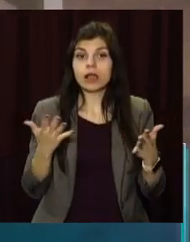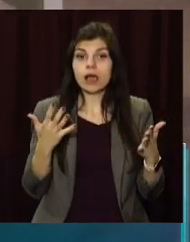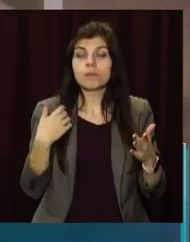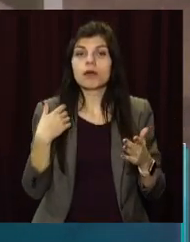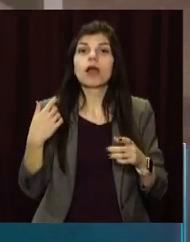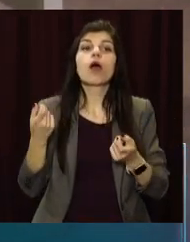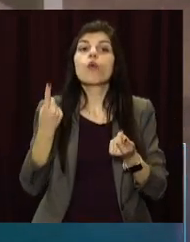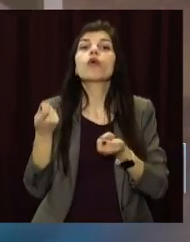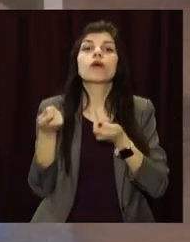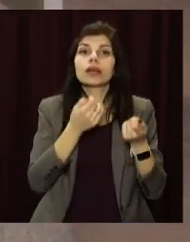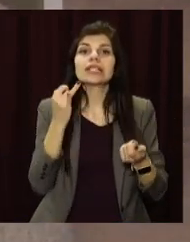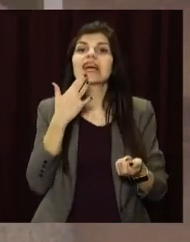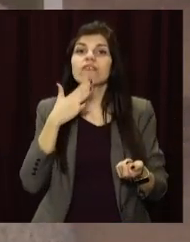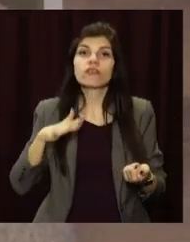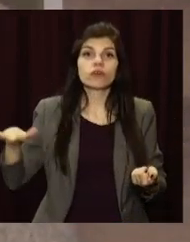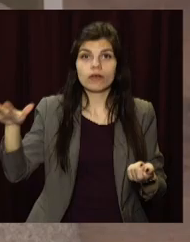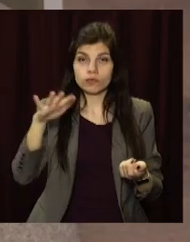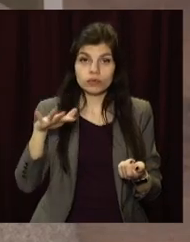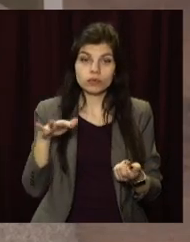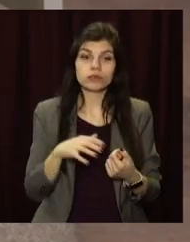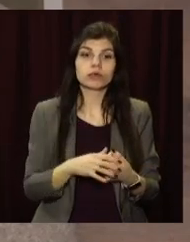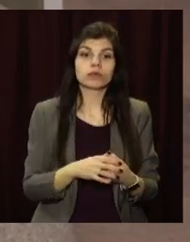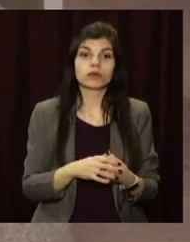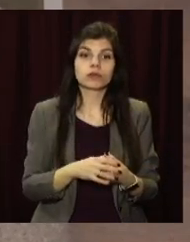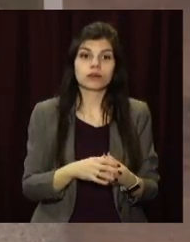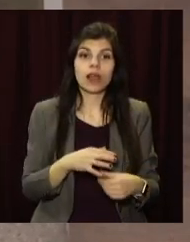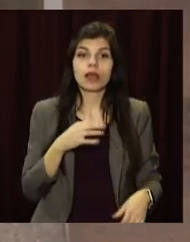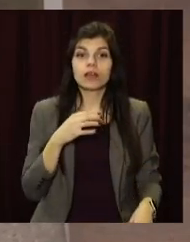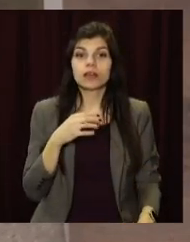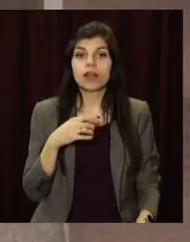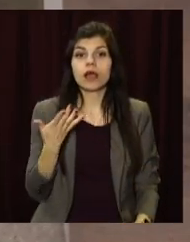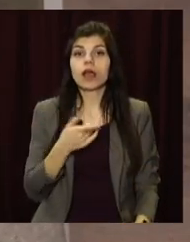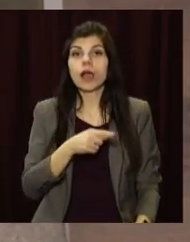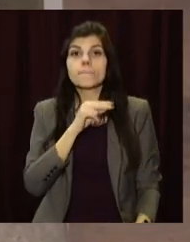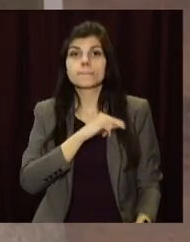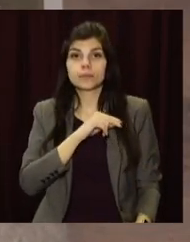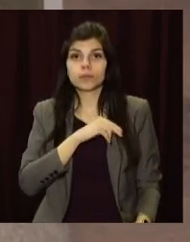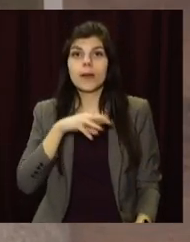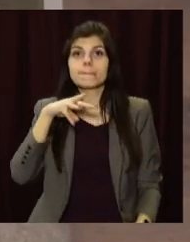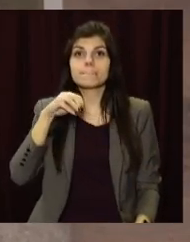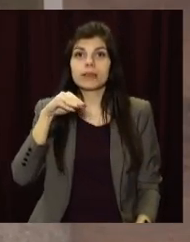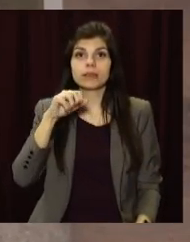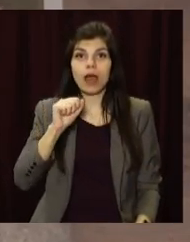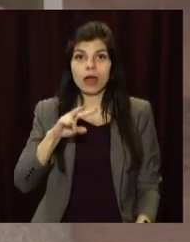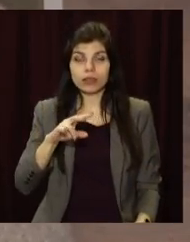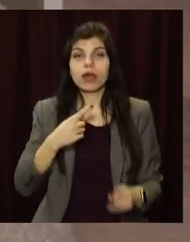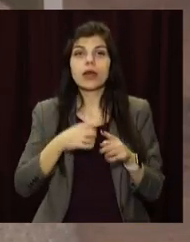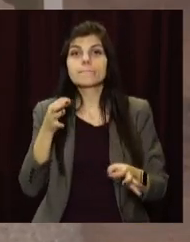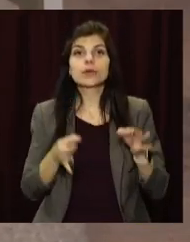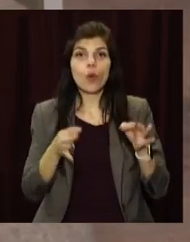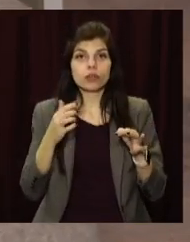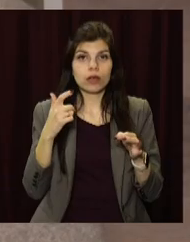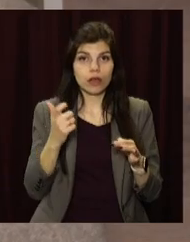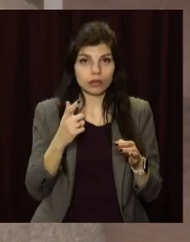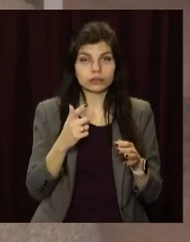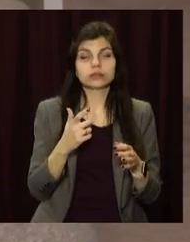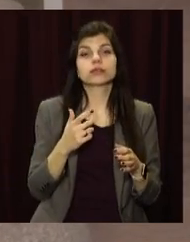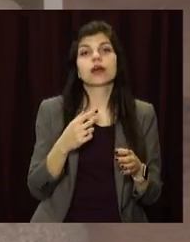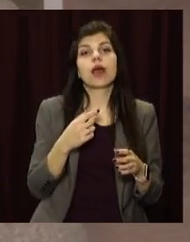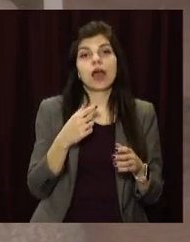один рік. Крім того, нещодавно оновили свій автопарк, придбавши в Європі понад 500 комфортабельних автобусів.